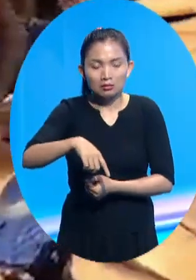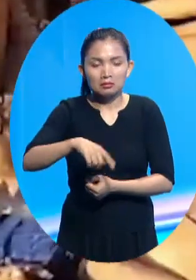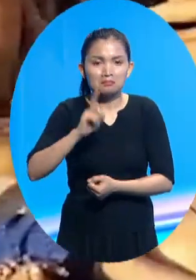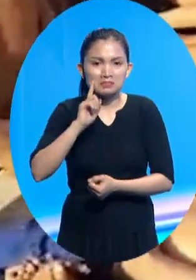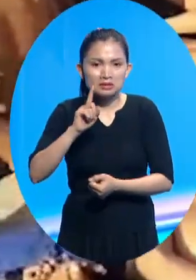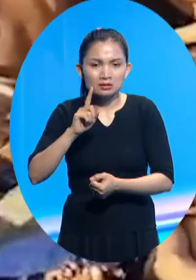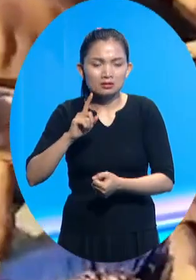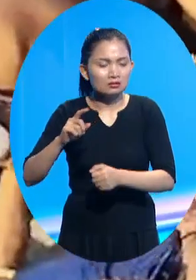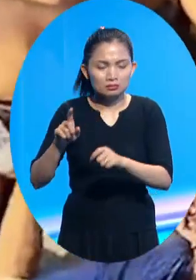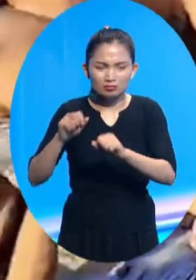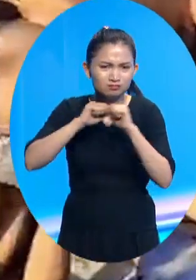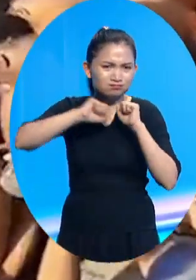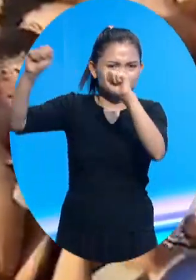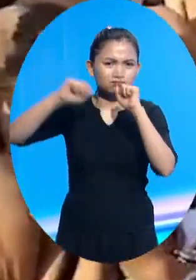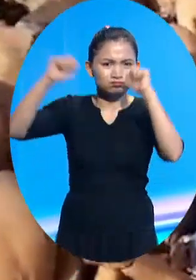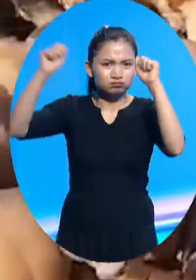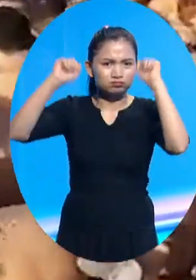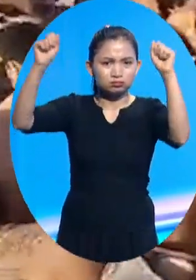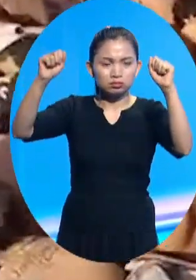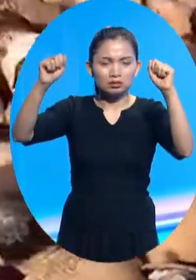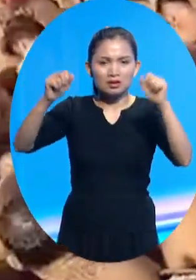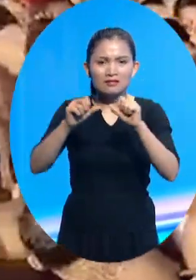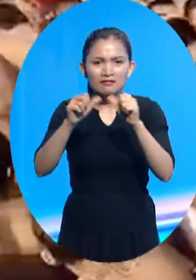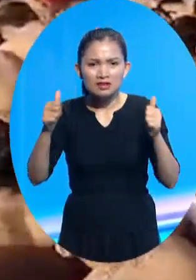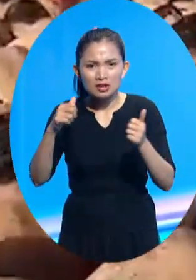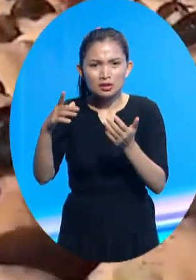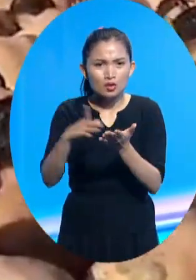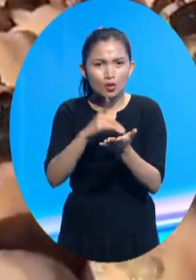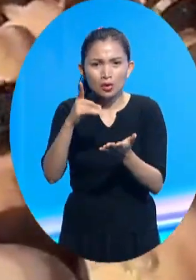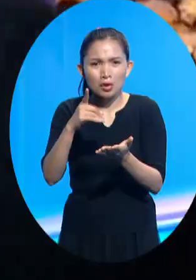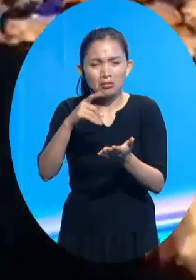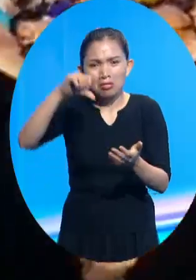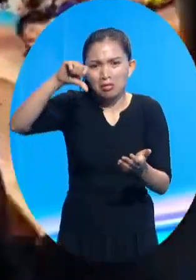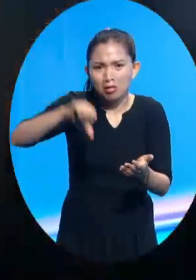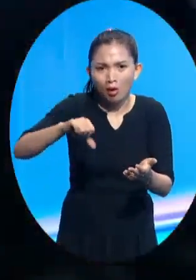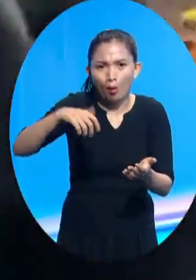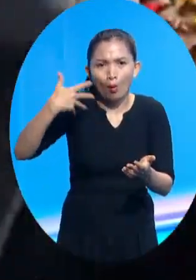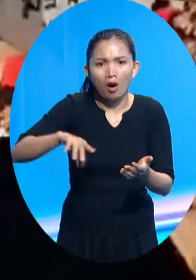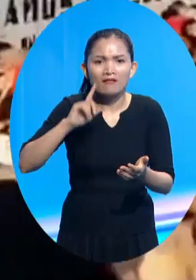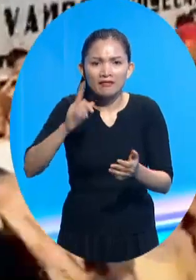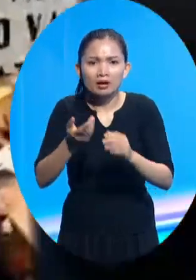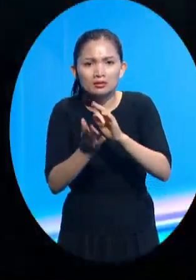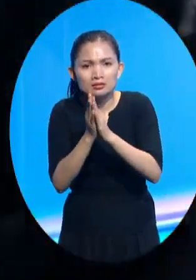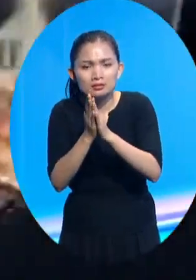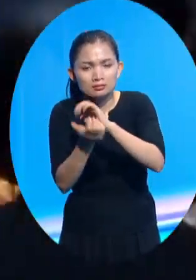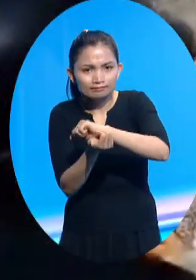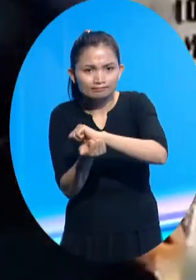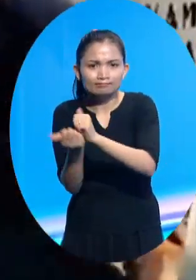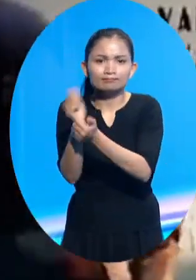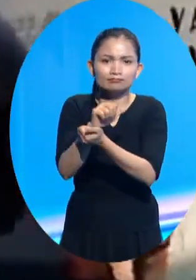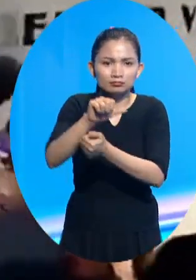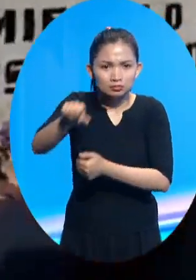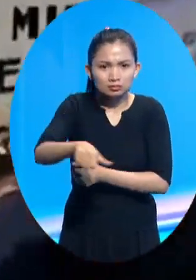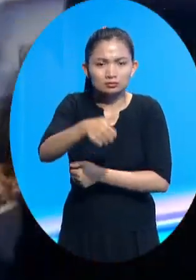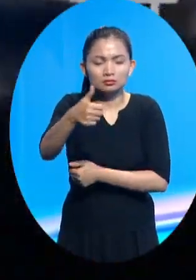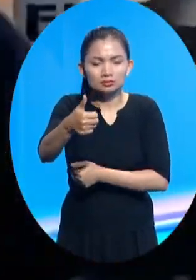tại nhiều thành phố khác nhiều nhân viên quản ngục bị các đối tượng nổi loạn giữ làm con tin theo chính phủ Ecuador ngoài số người